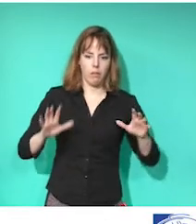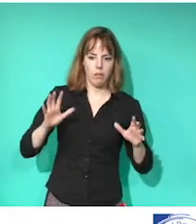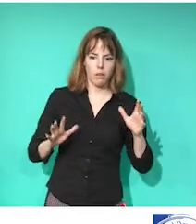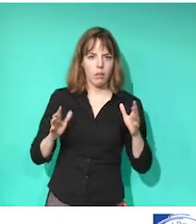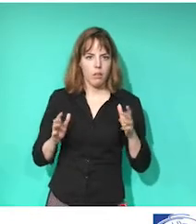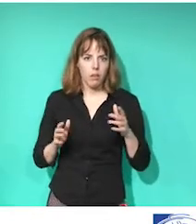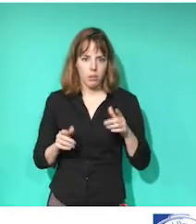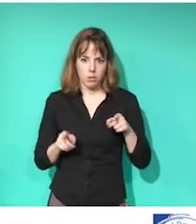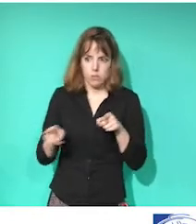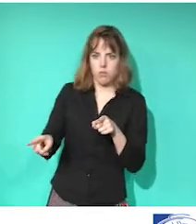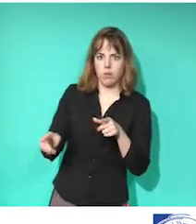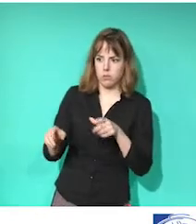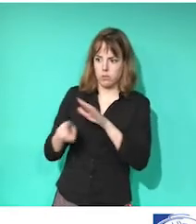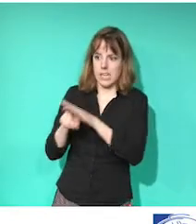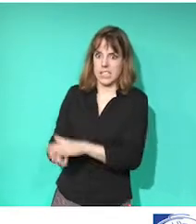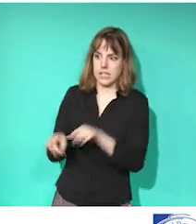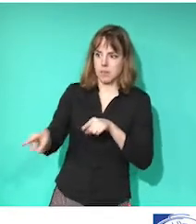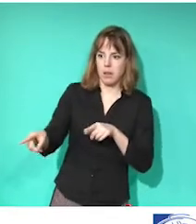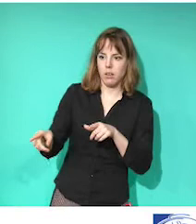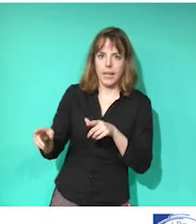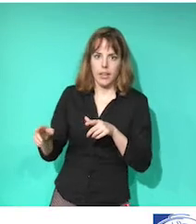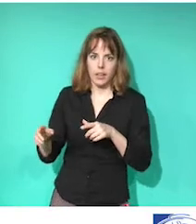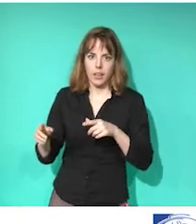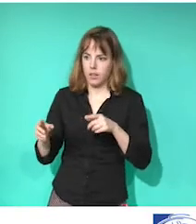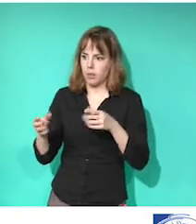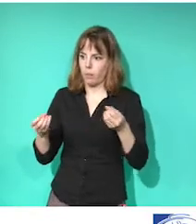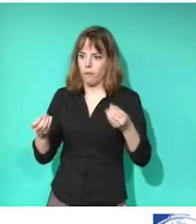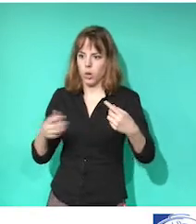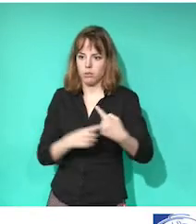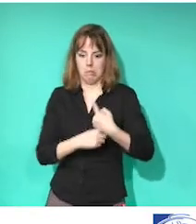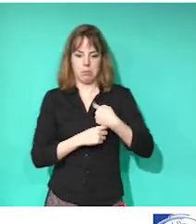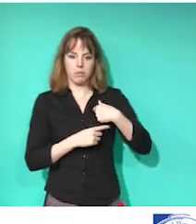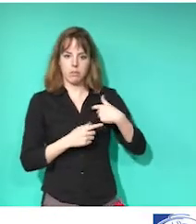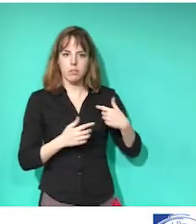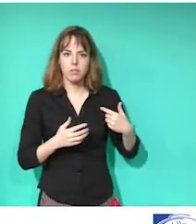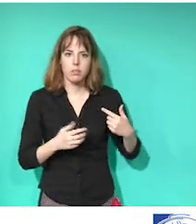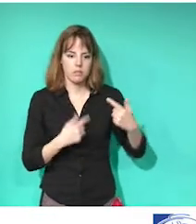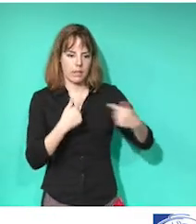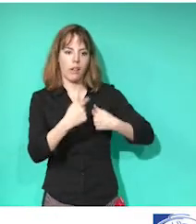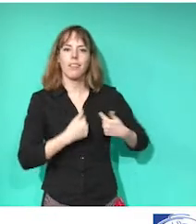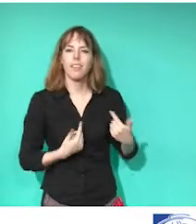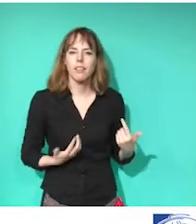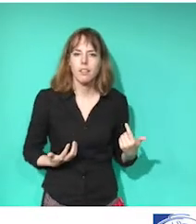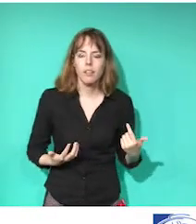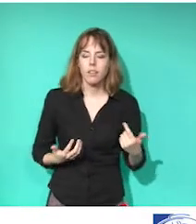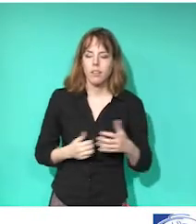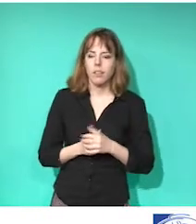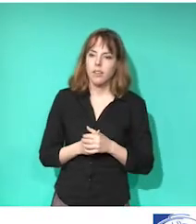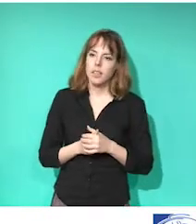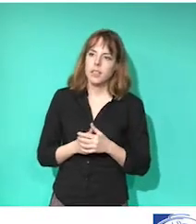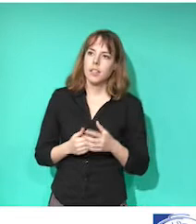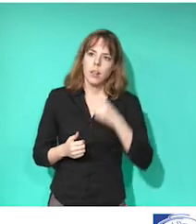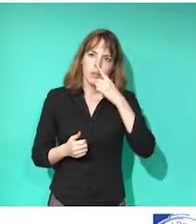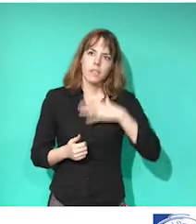le coût de la dénonciation est plus lourd que le coût de l'acceptation. Exact. Et pourtant, je crois qu'il y a dans notre